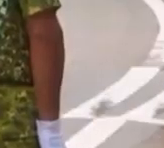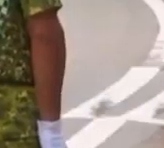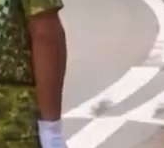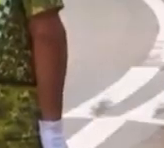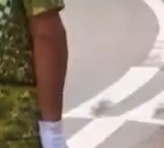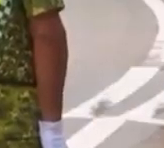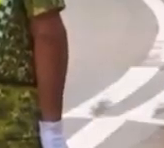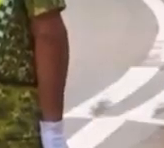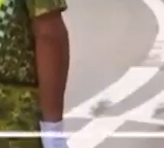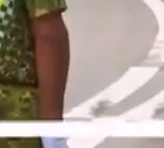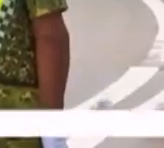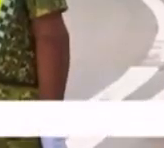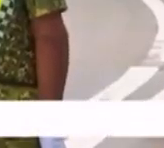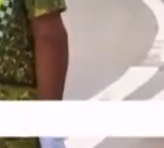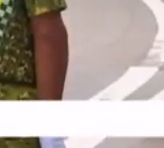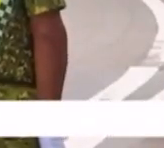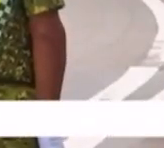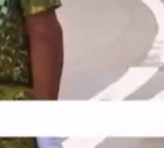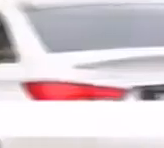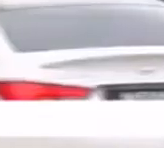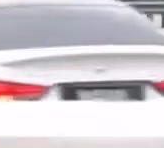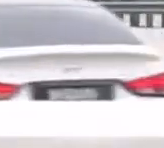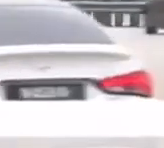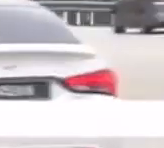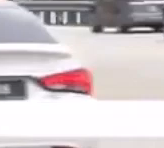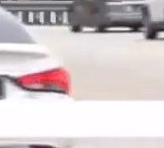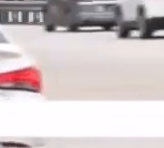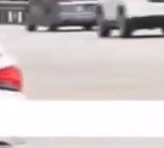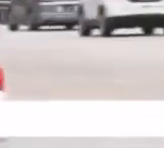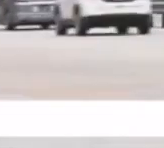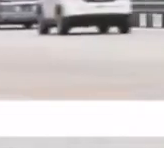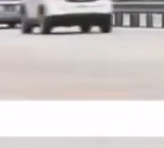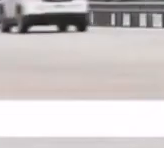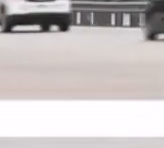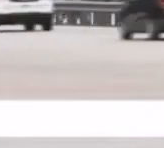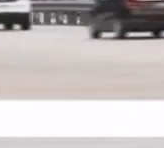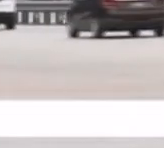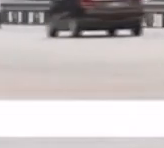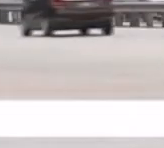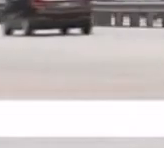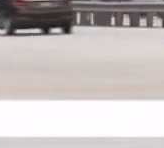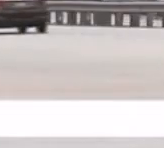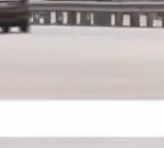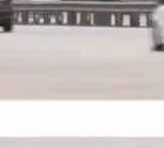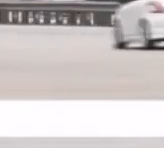aliran trafik tinggi, pertambahan jumlah kenderaan meningkat di lebuh raya utama.